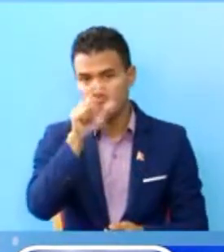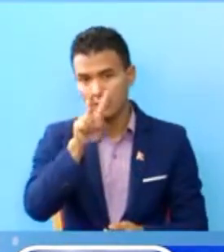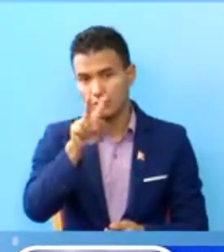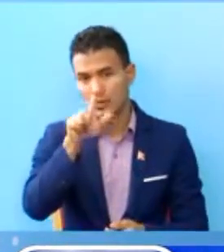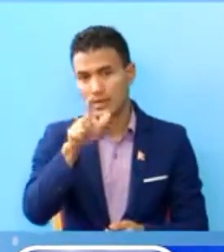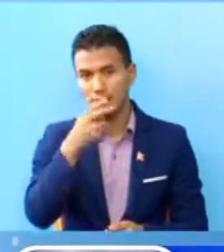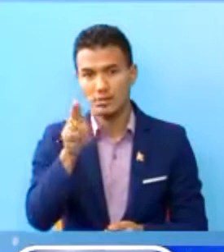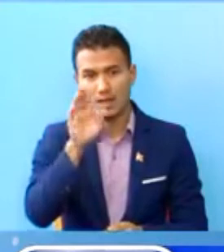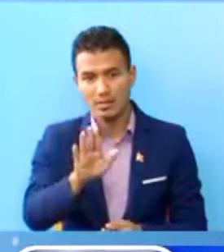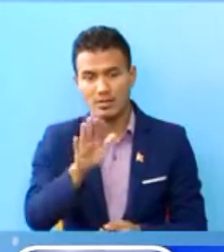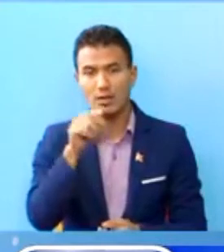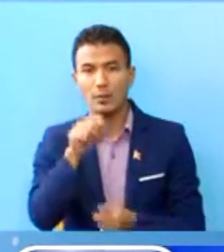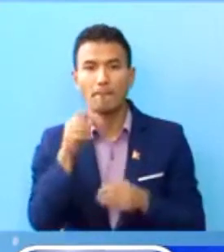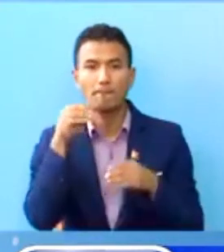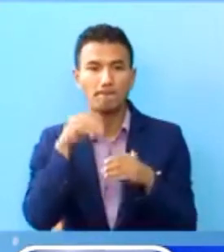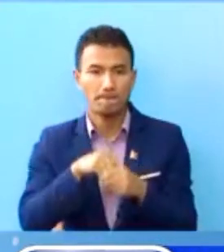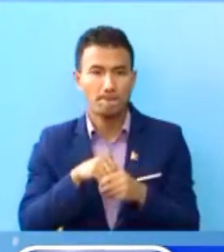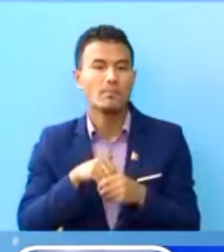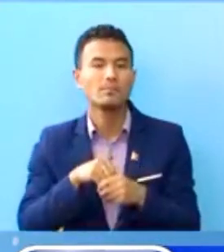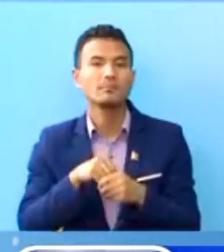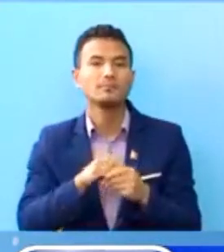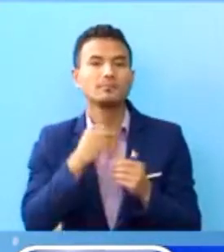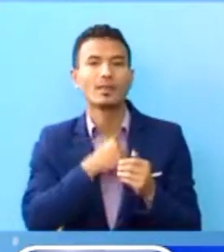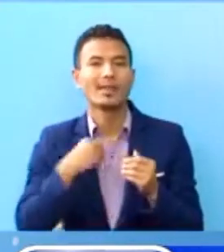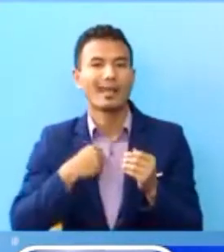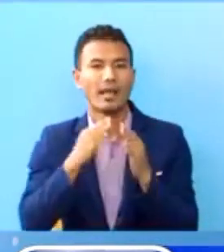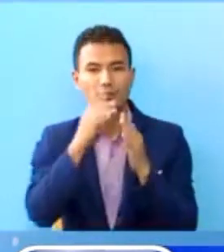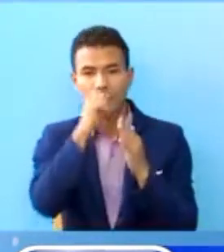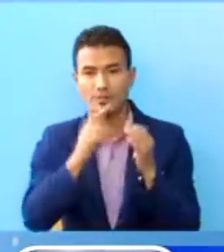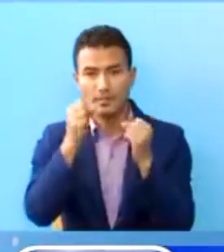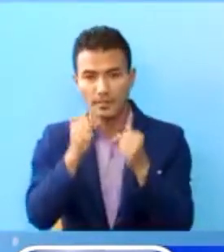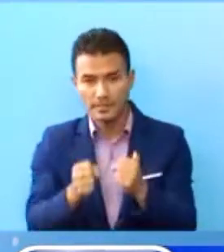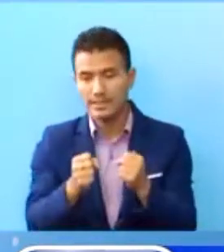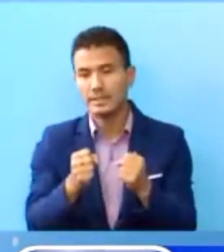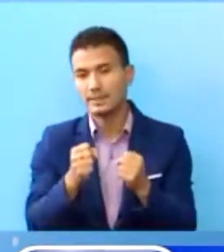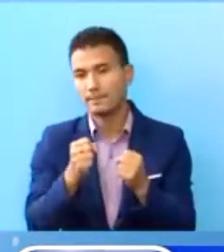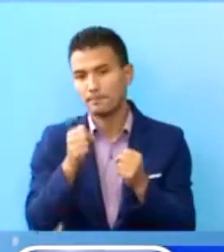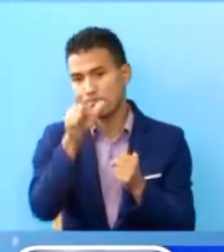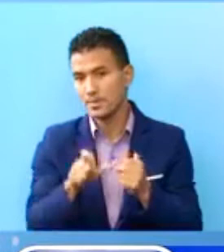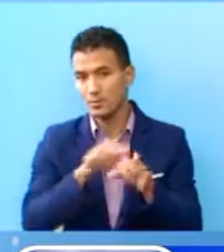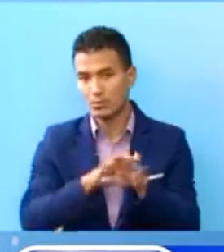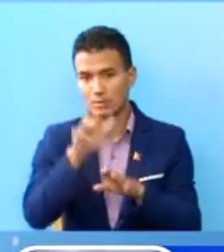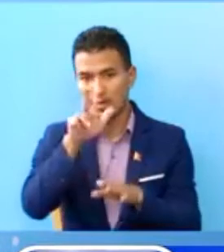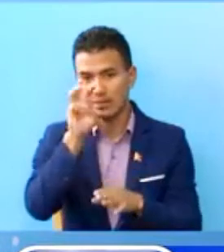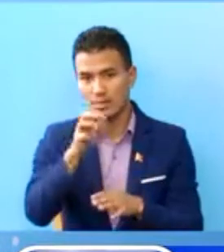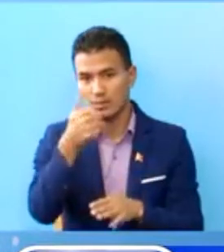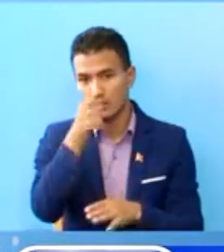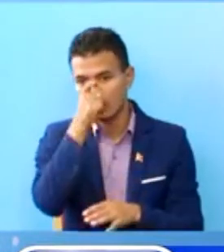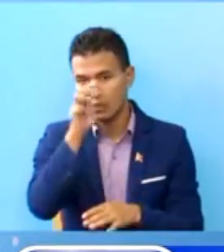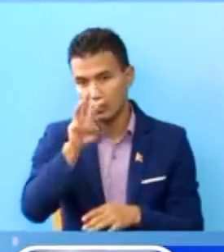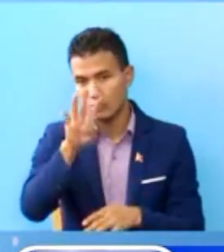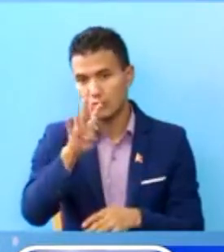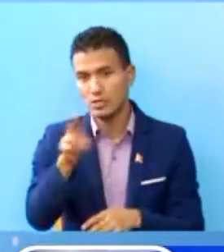25,727 छ र यसमध्ये आइसोलेसनमा रहने को संख्या 8,634